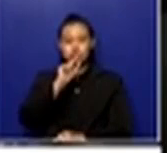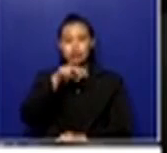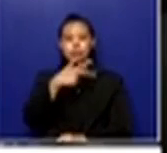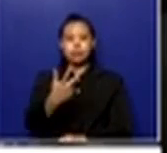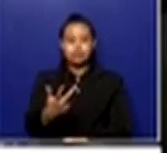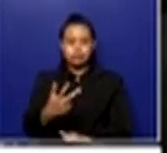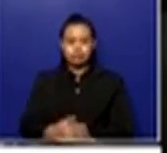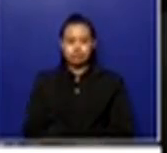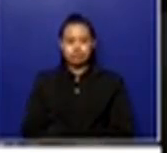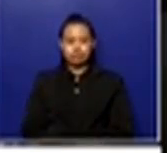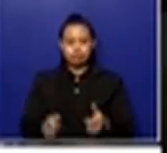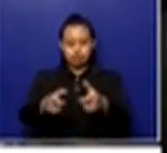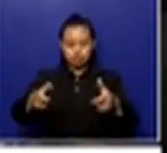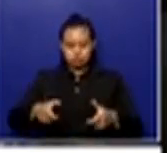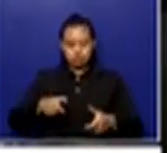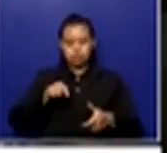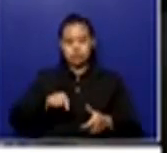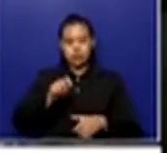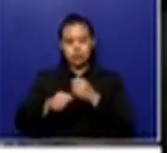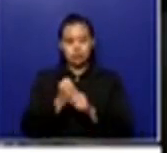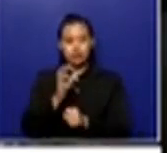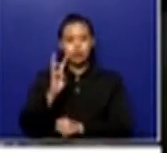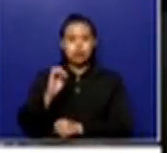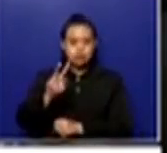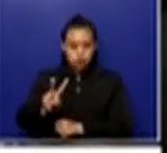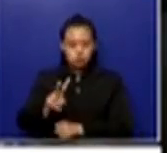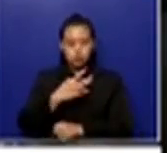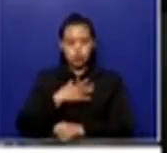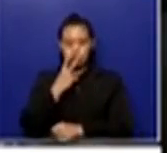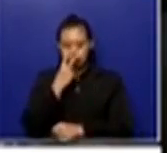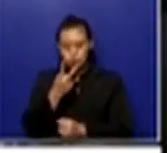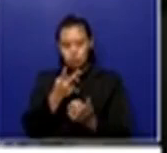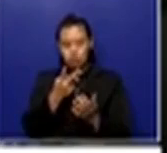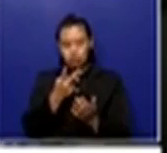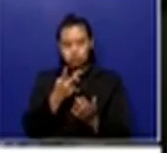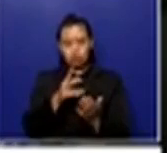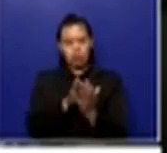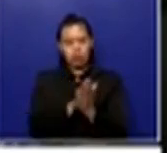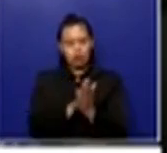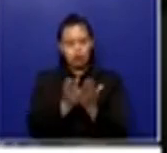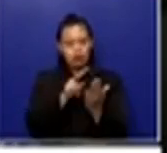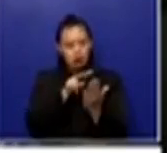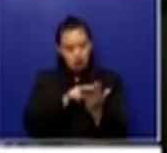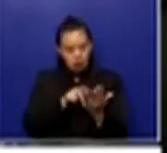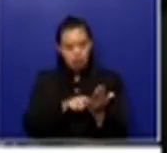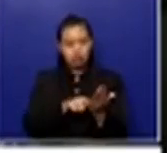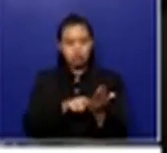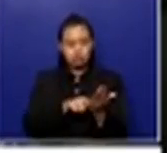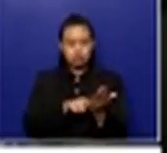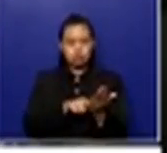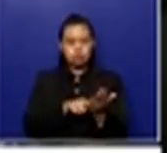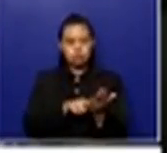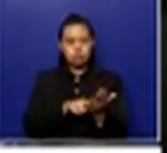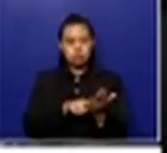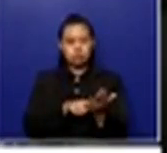ากในรายงานของท่านเนี่ยถึงแม้จะเป็นปี62เนี่ยผมพยายามมองว่ามีช่องไหนบ้างที่ทางสถานีได้มีช่องทางที่จะ